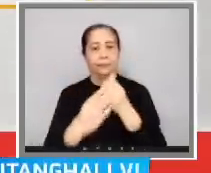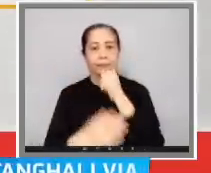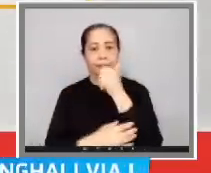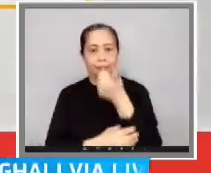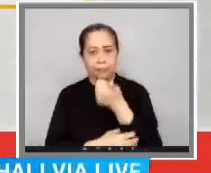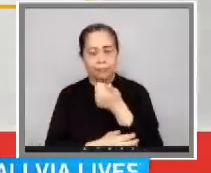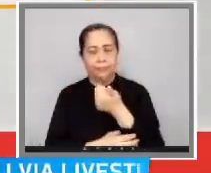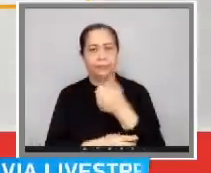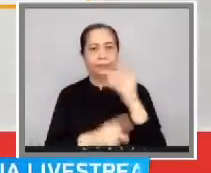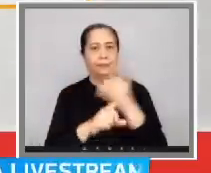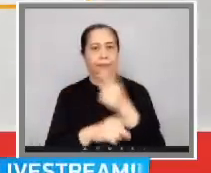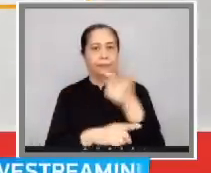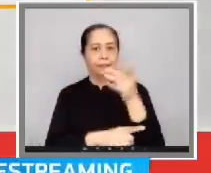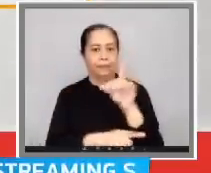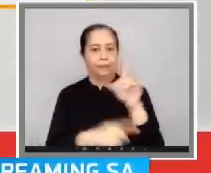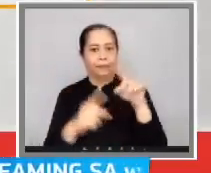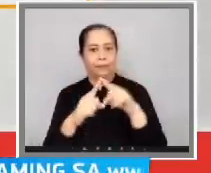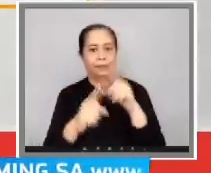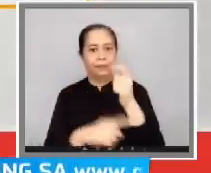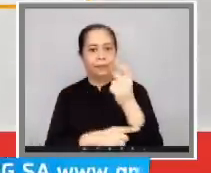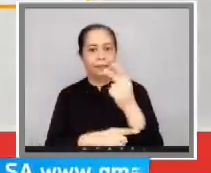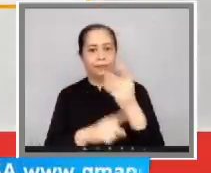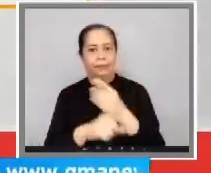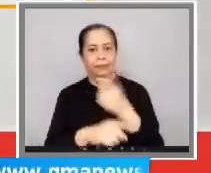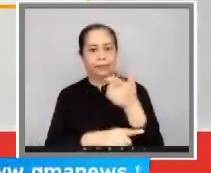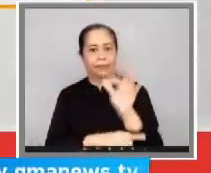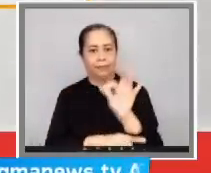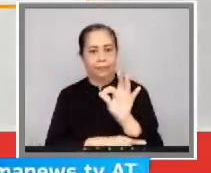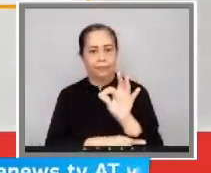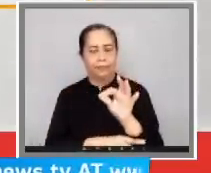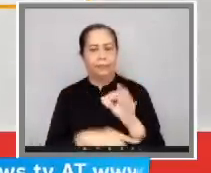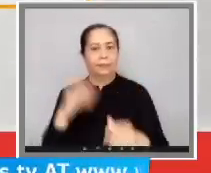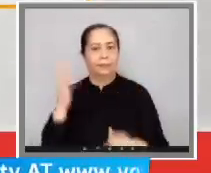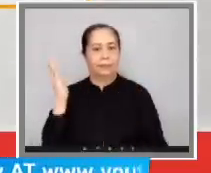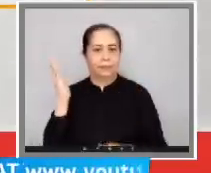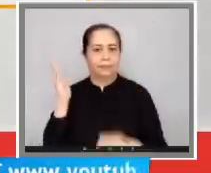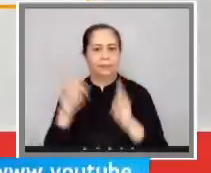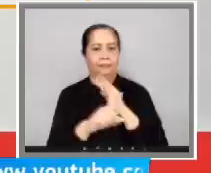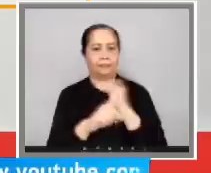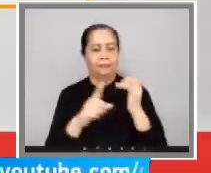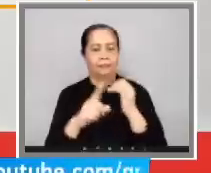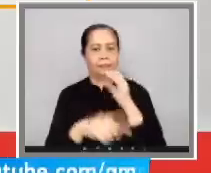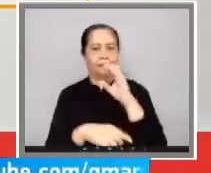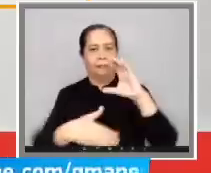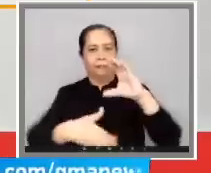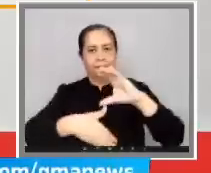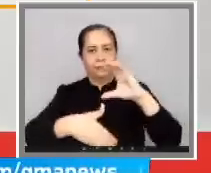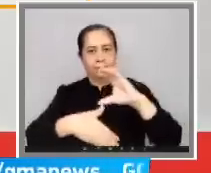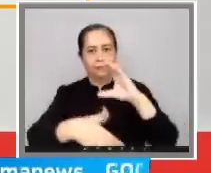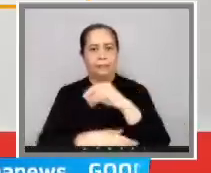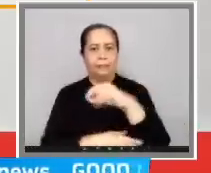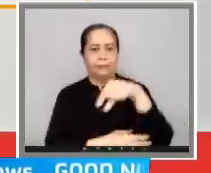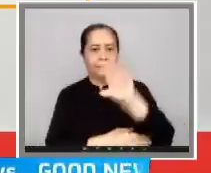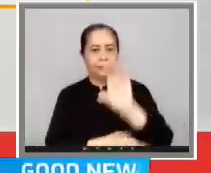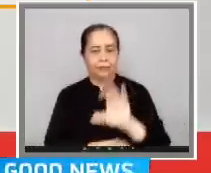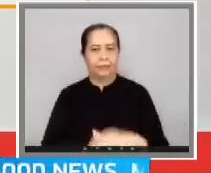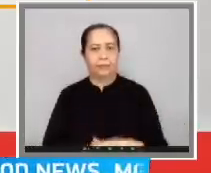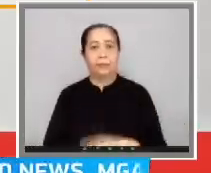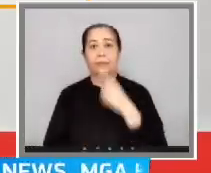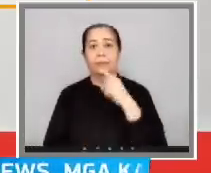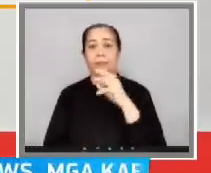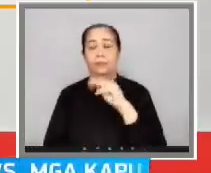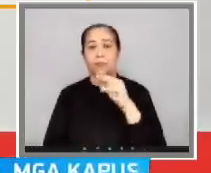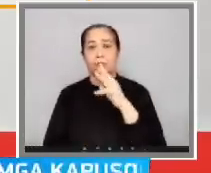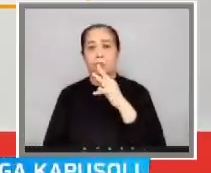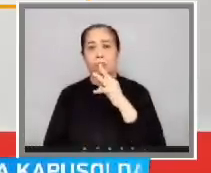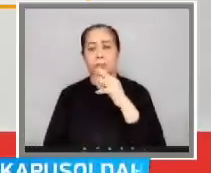December 28 hanggang Webes, December 29, sa ilang barangay sa Caloocan at Quezon City. Ayon sa Maynila, dahil po ito sa